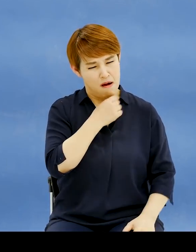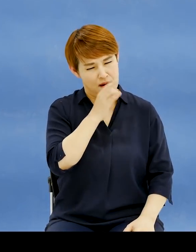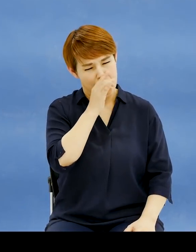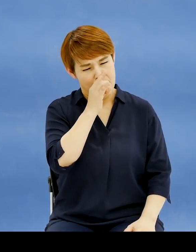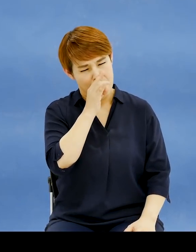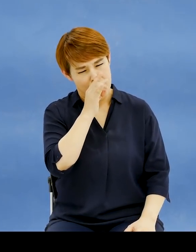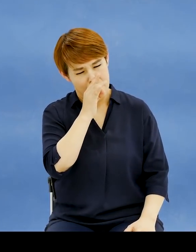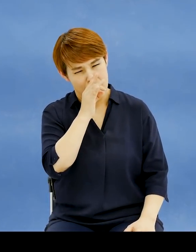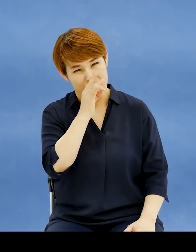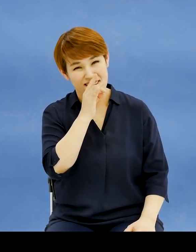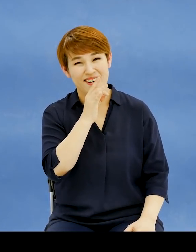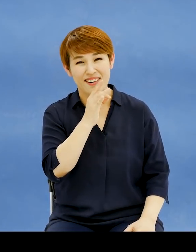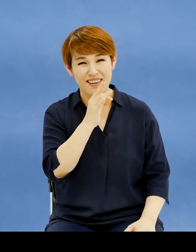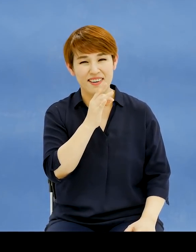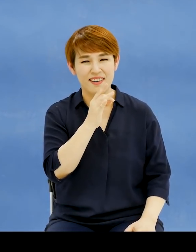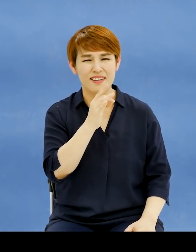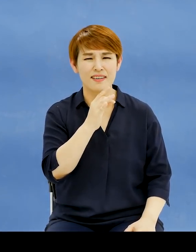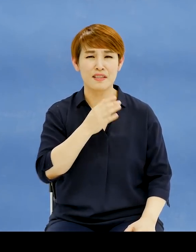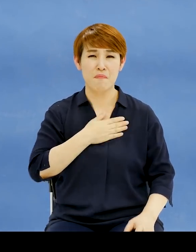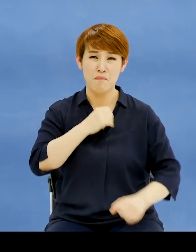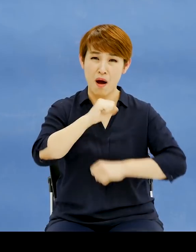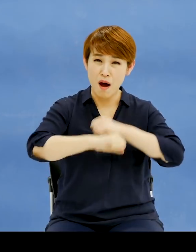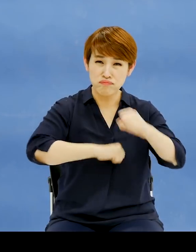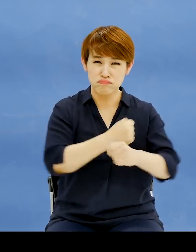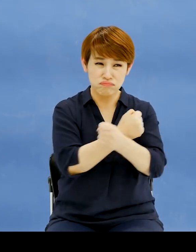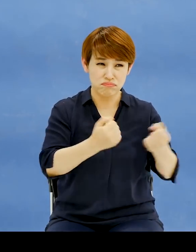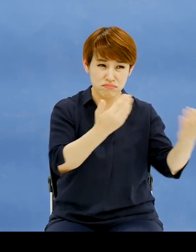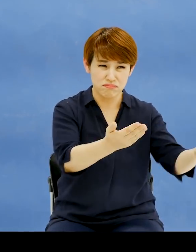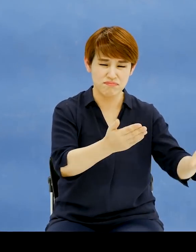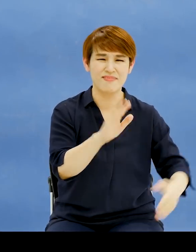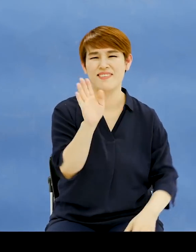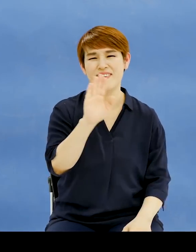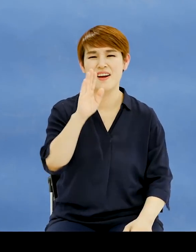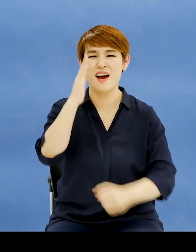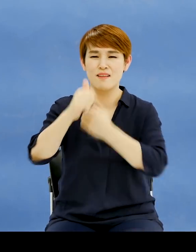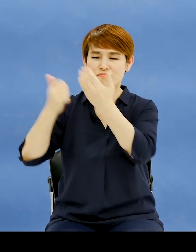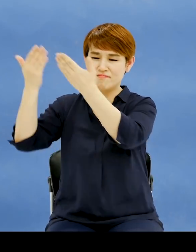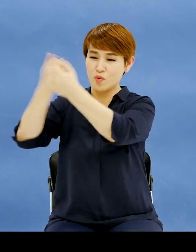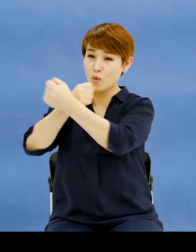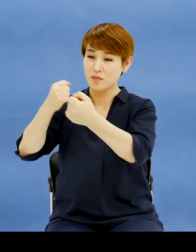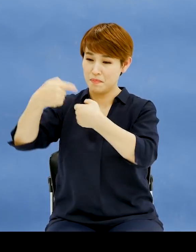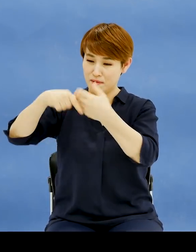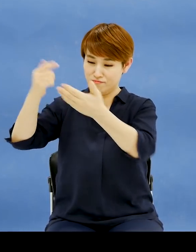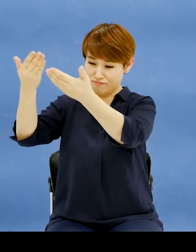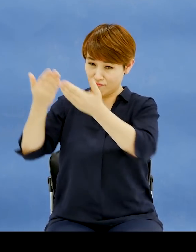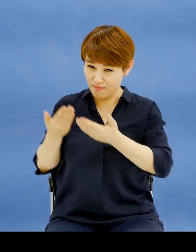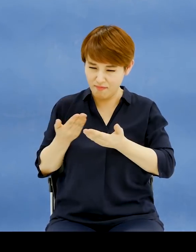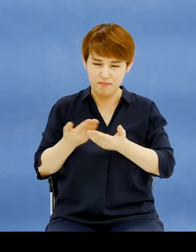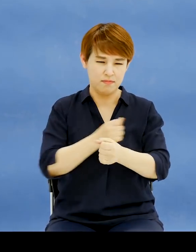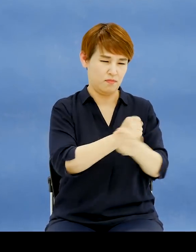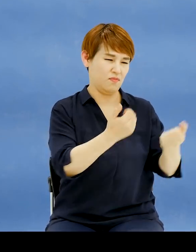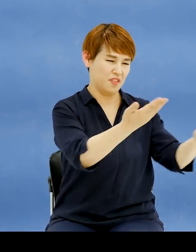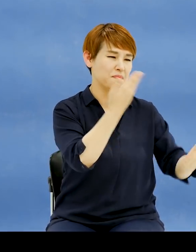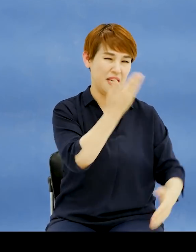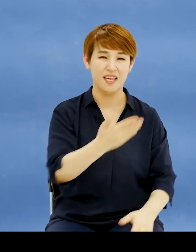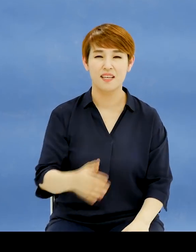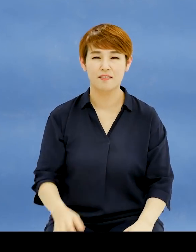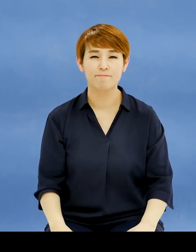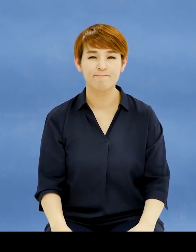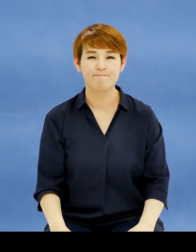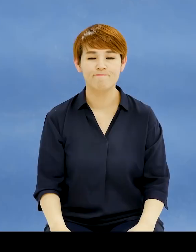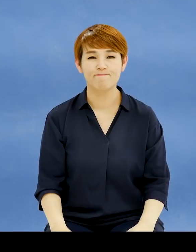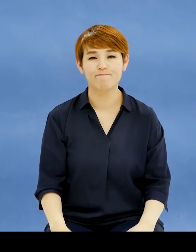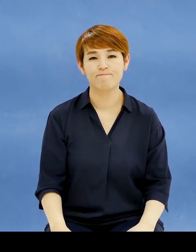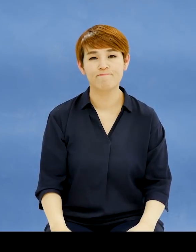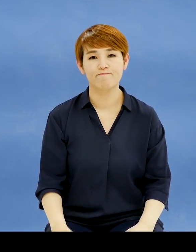뭐 용서하려고 하는데 잘 안 돼요라고 고백들을 많이 하는데 그 결국 우리 마음에서 일어날 수 있는 감정은 아닌 것 같아요. 그러니까 하나님이 주셔야 네. 되는 그러니까